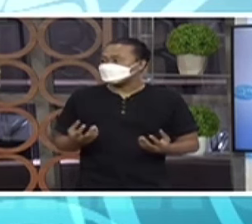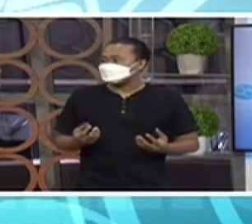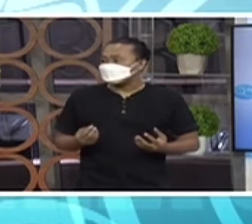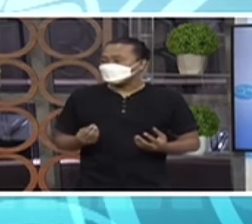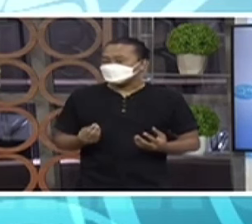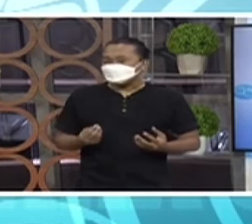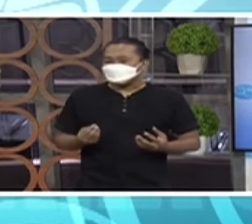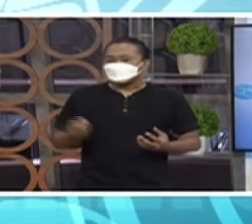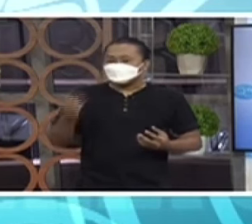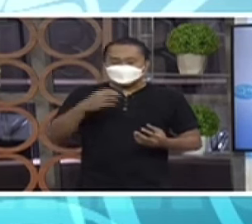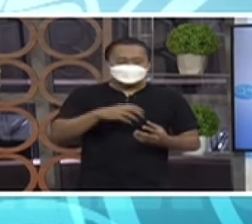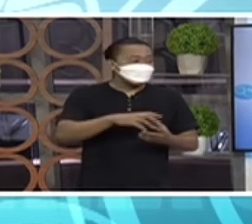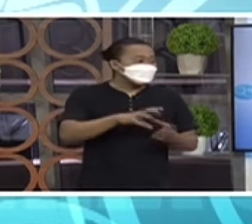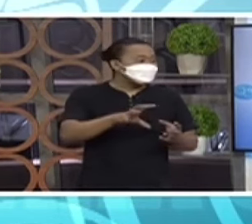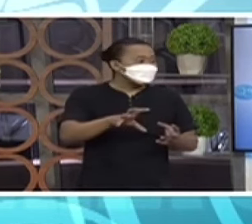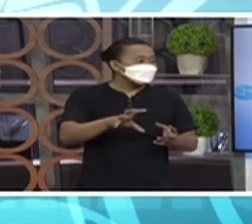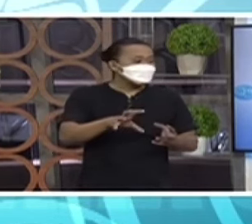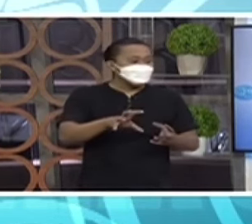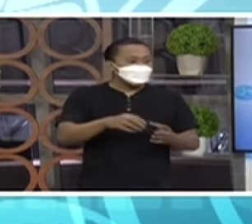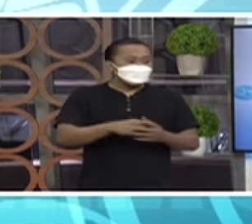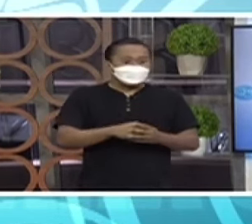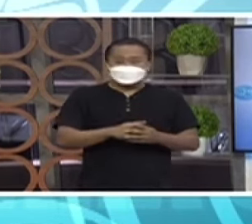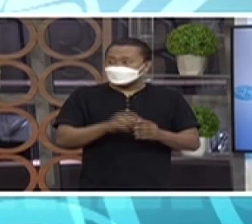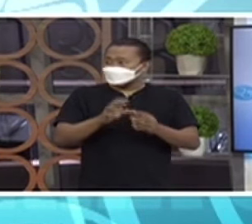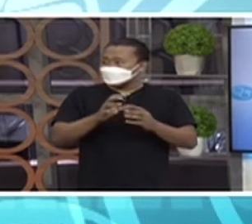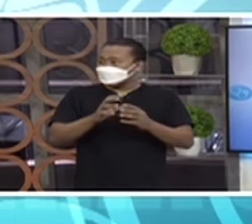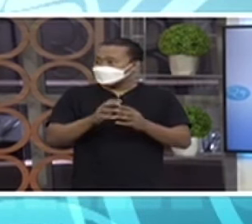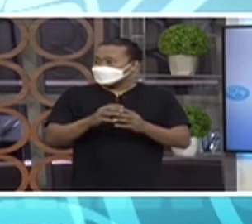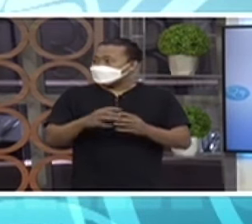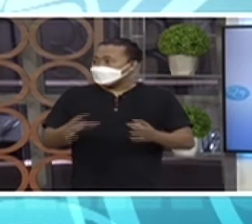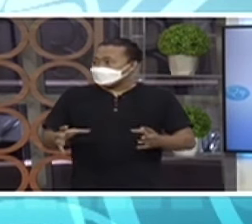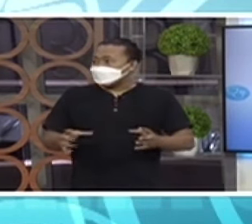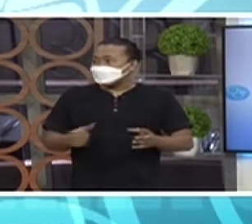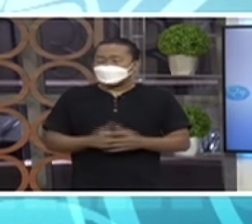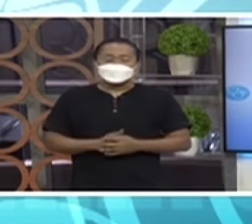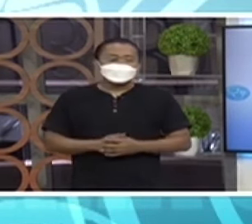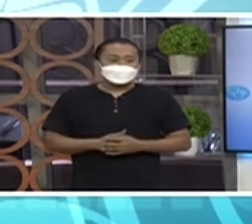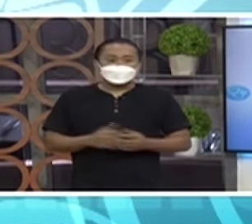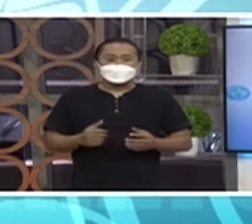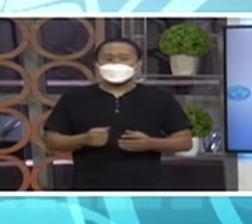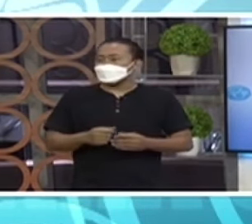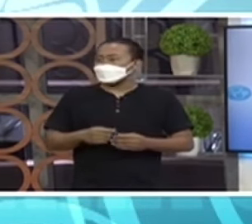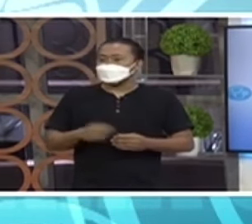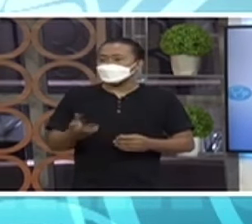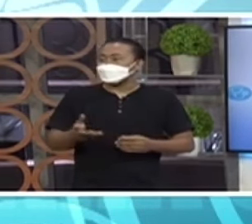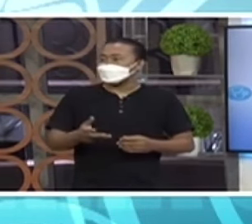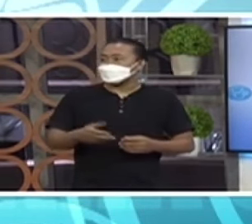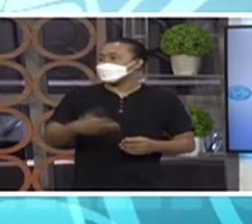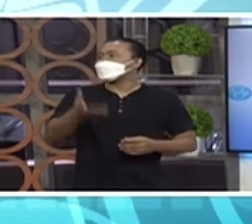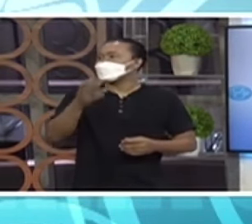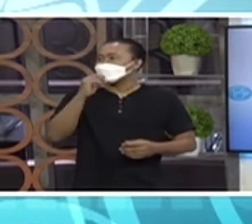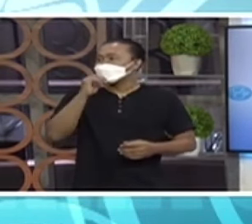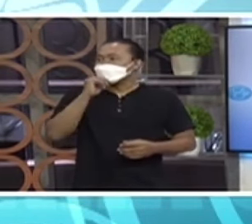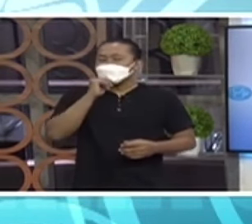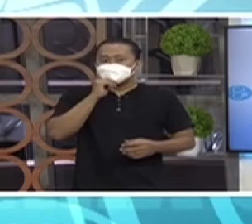nafas H jadi cuman karena masyarakat awam itu enggak mengerti detailnya makanya mereka ya sebutnya hanya